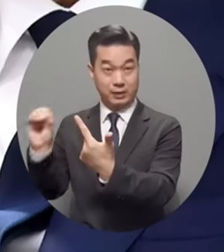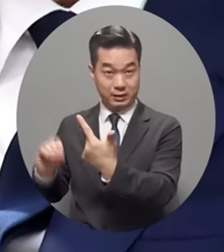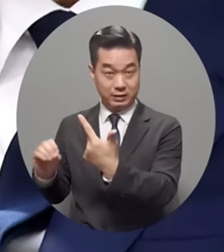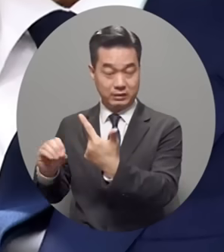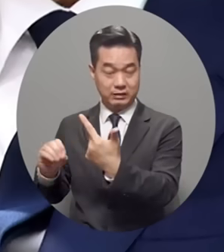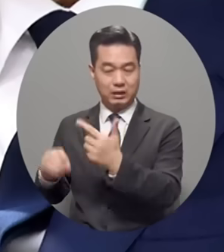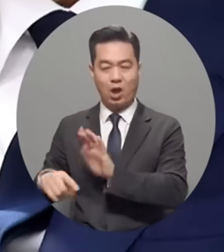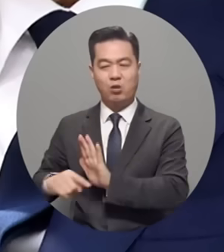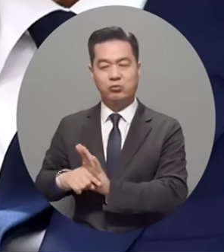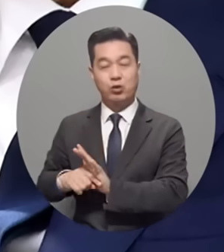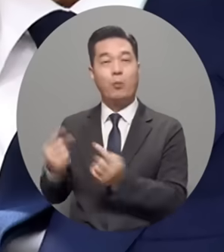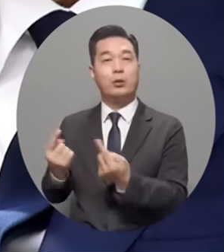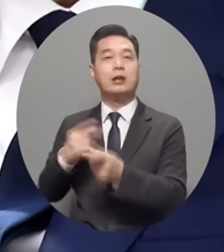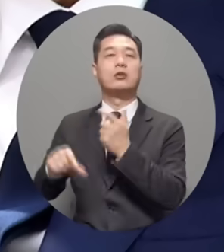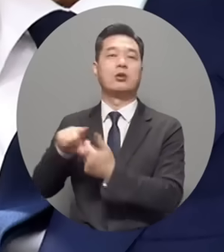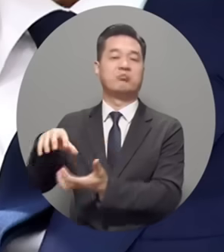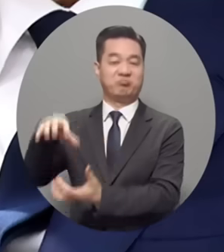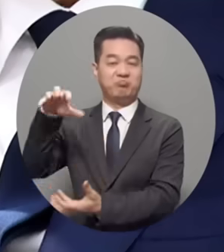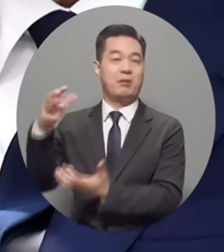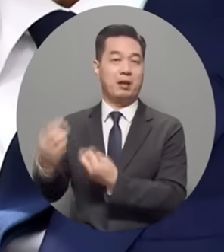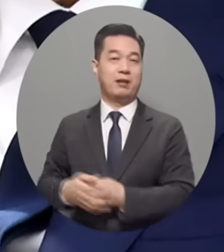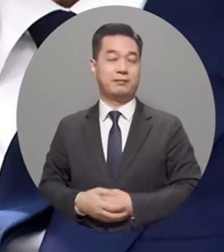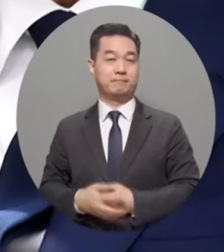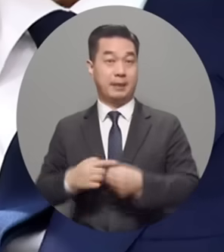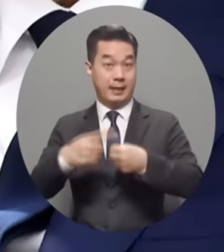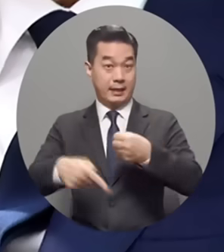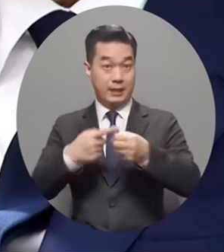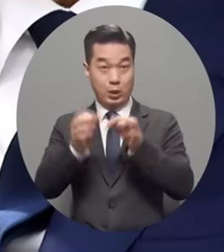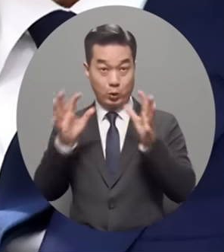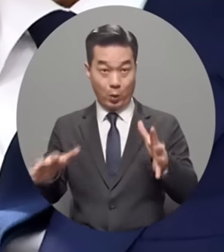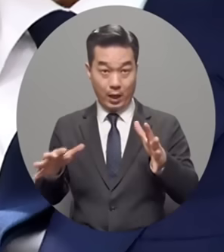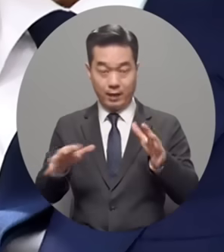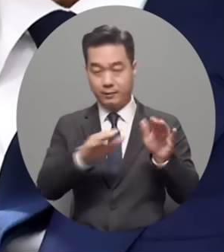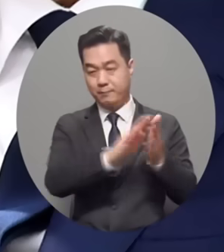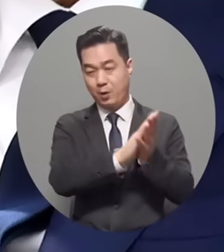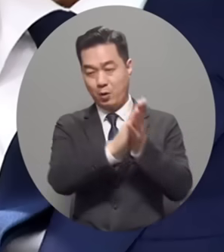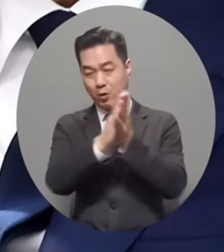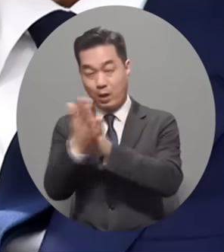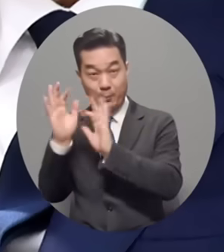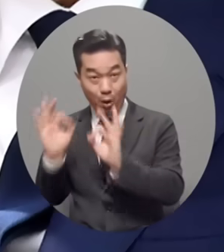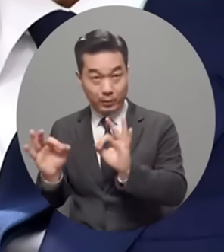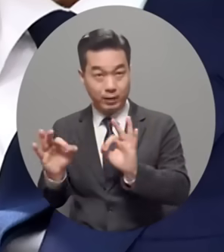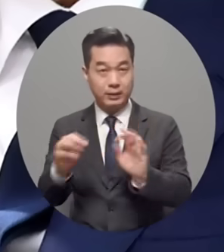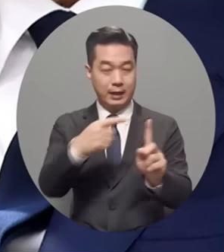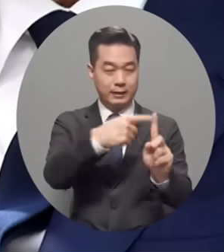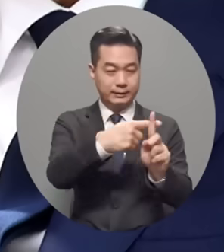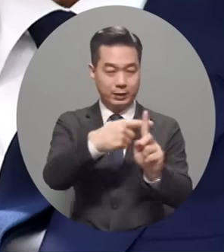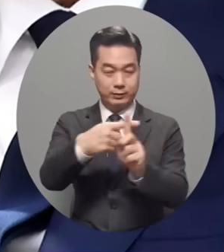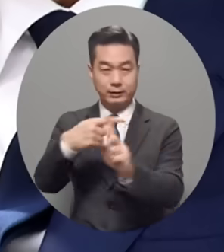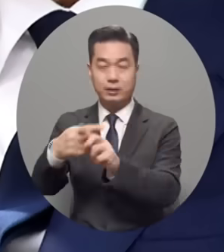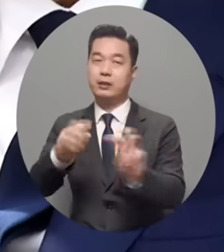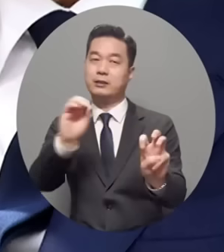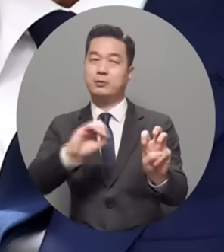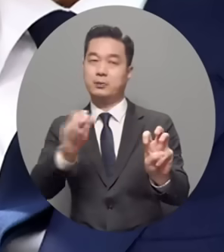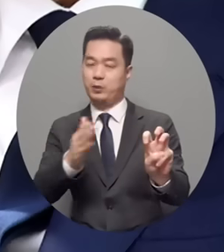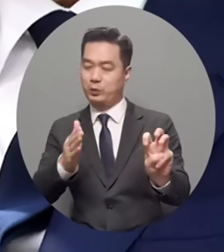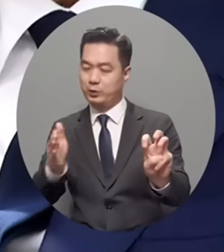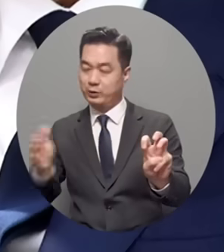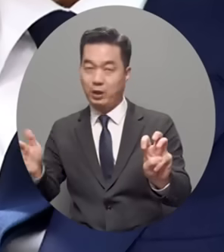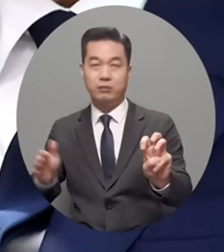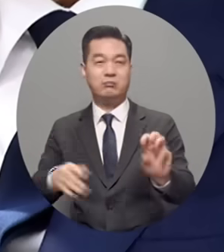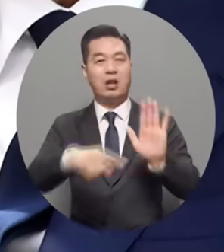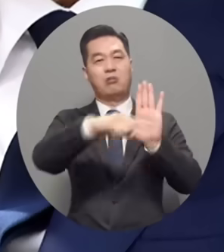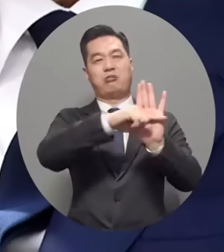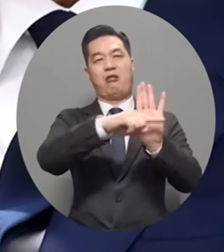부정평가보다 높았습니다. 지난 1년간 추이를 살펴보면 긍정은 30%대, 부정은